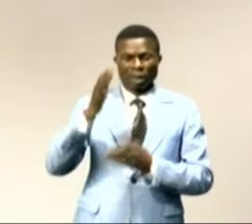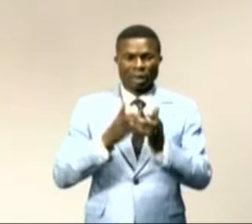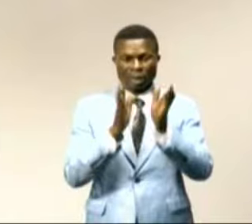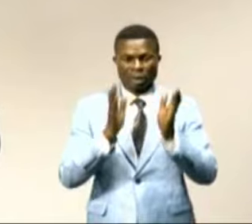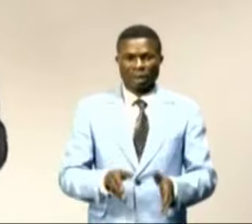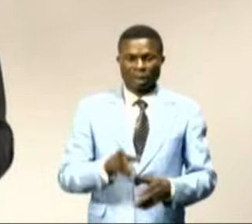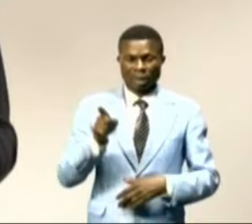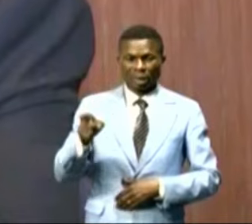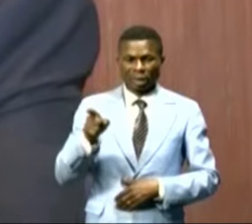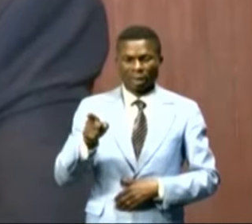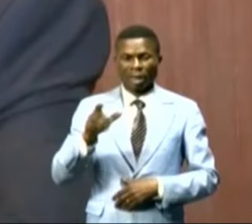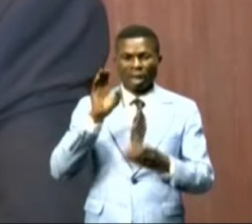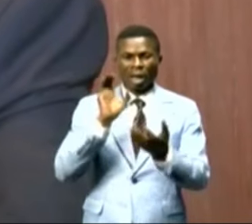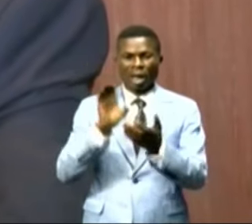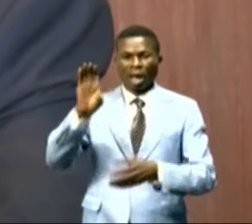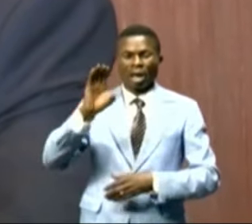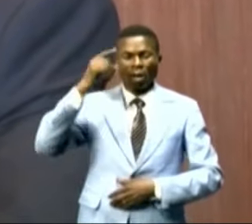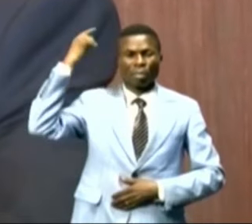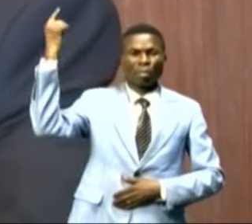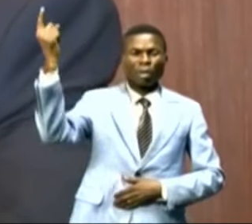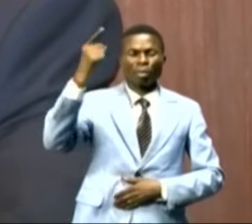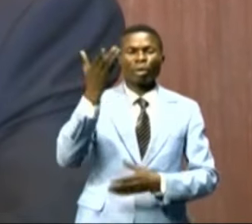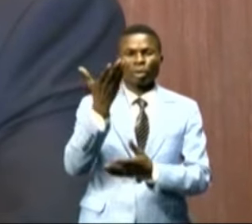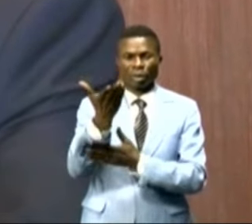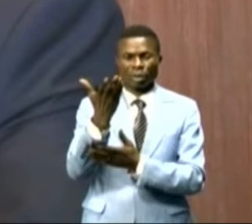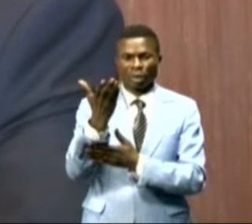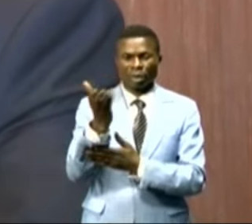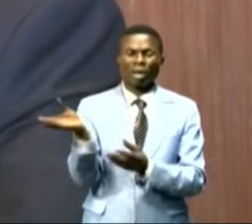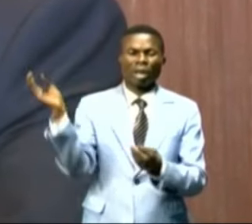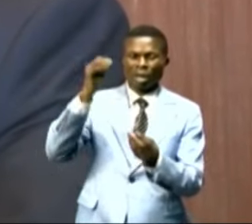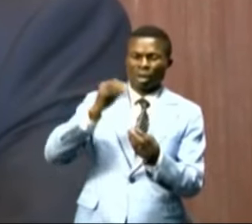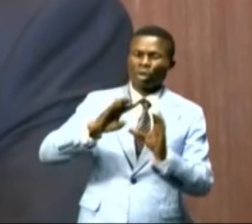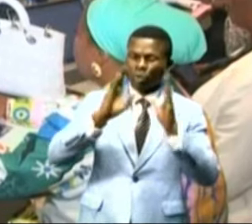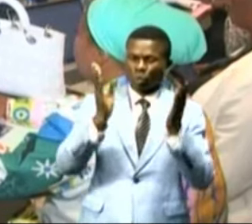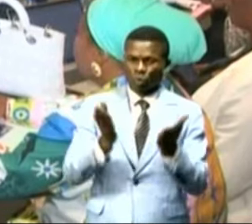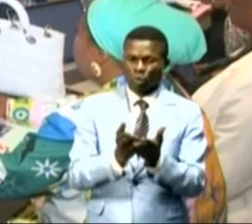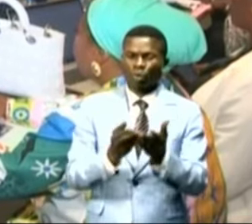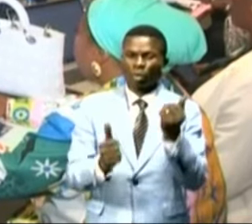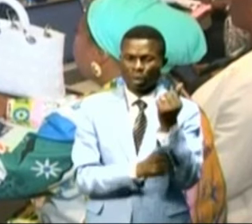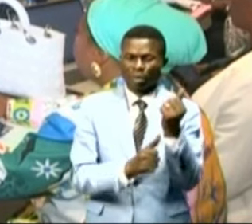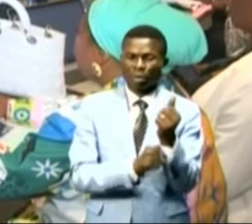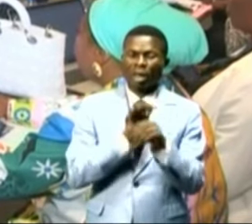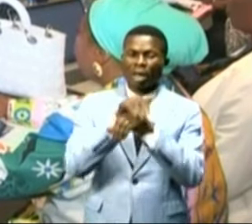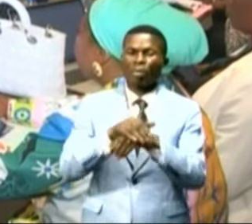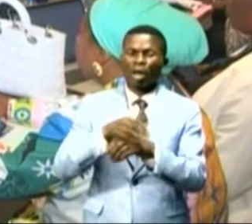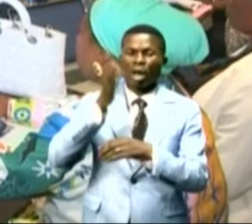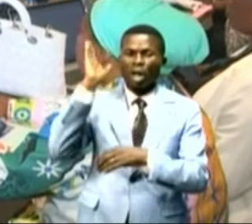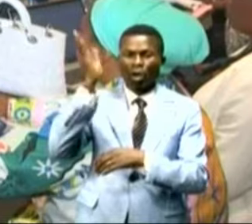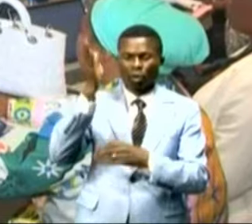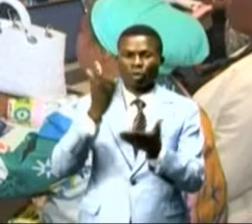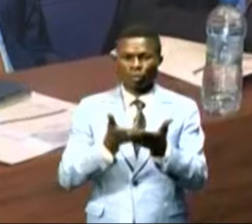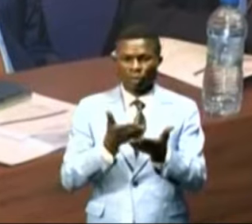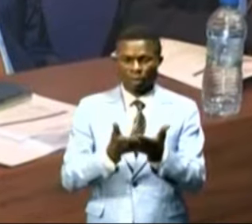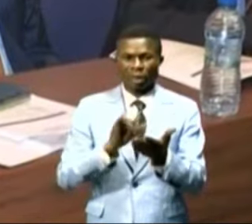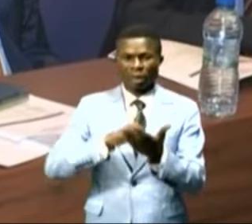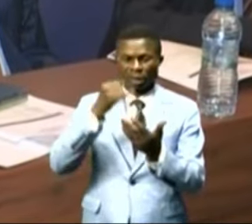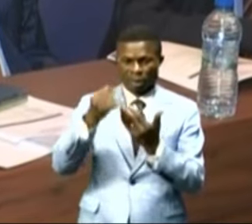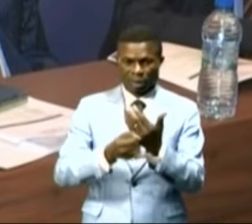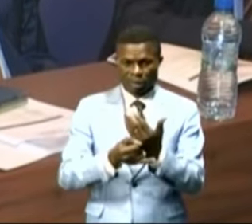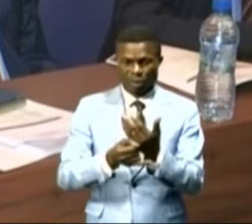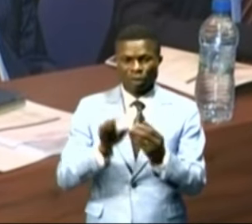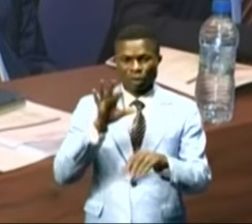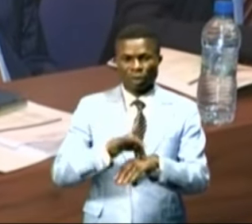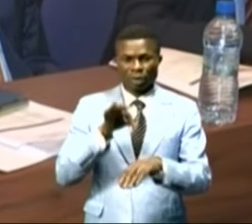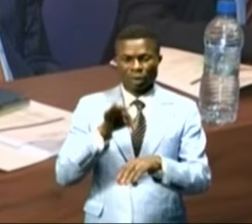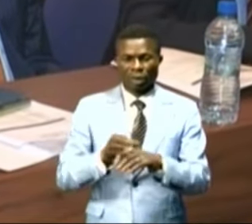PADEMPME à la Banque mondiale, a appelé à ovationner toutes les parties qui ont concouru à la réussite du projet. Occasion pour